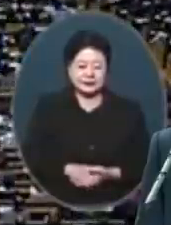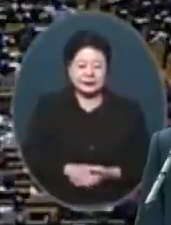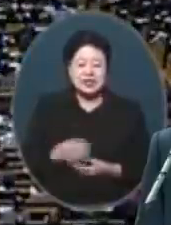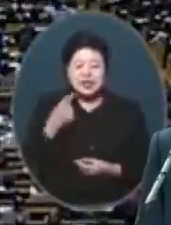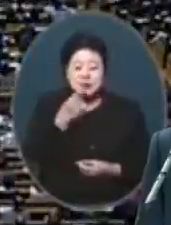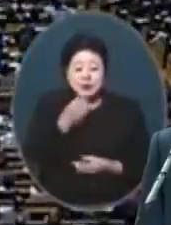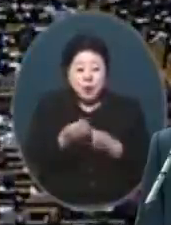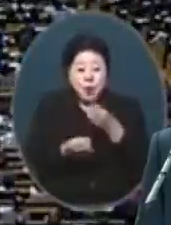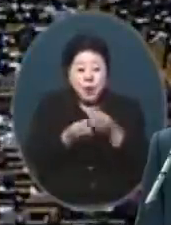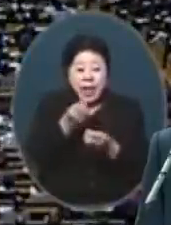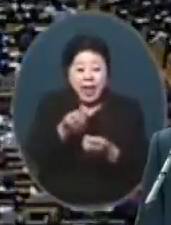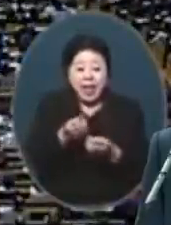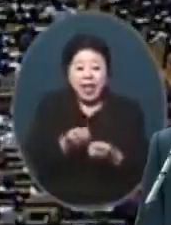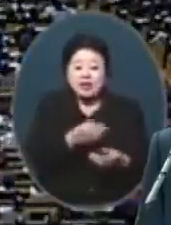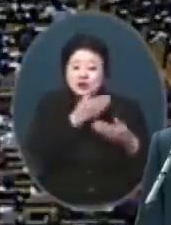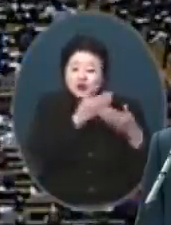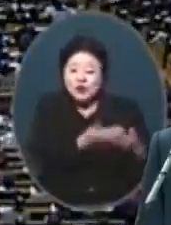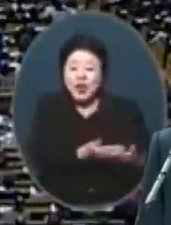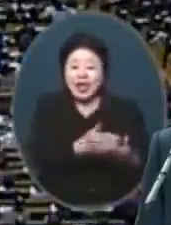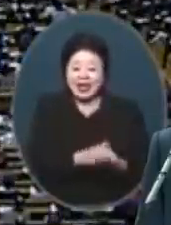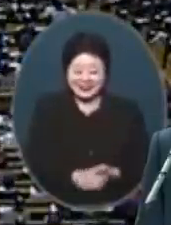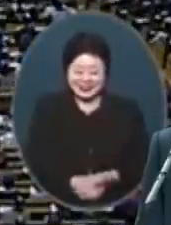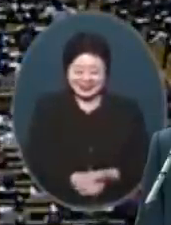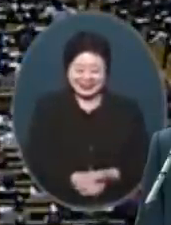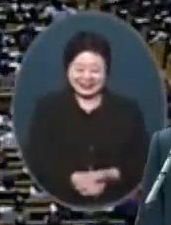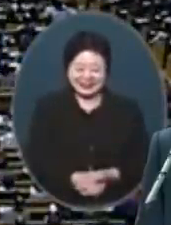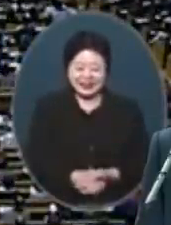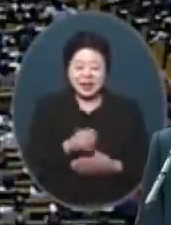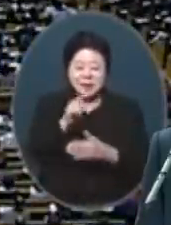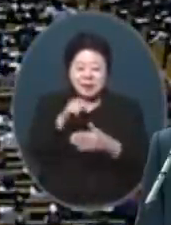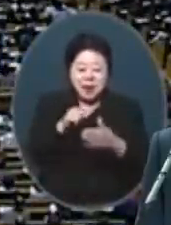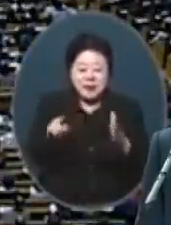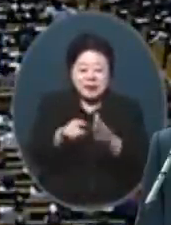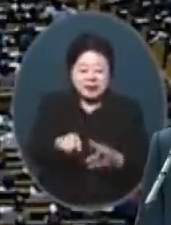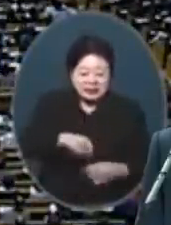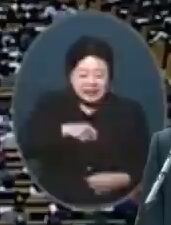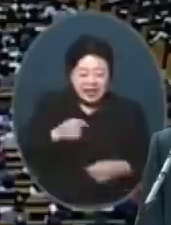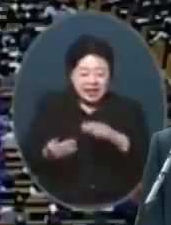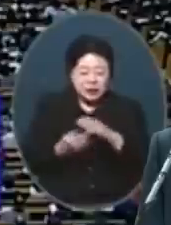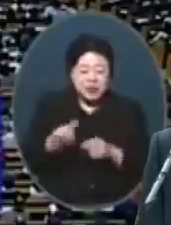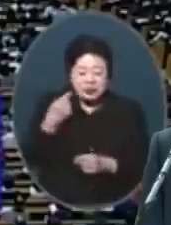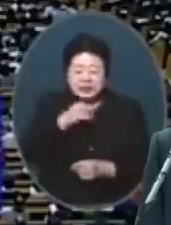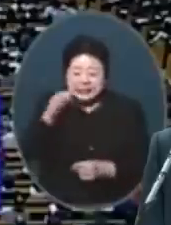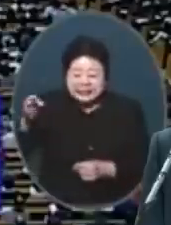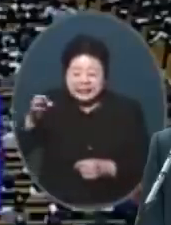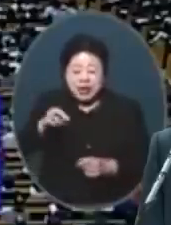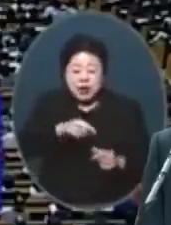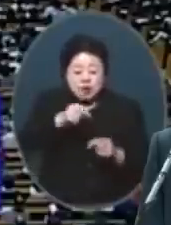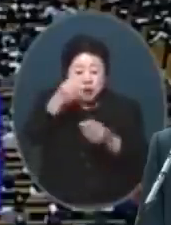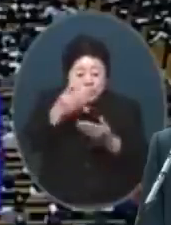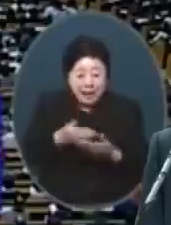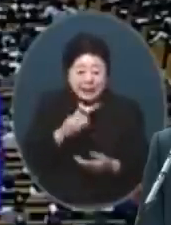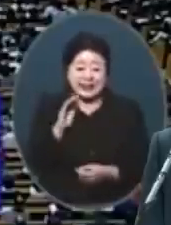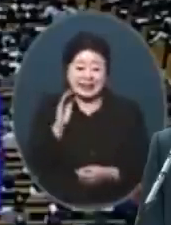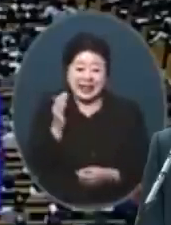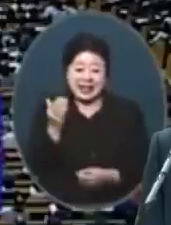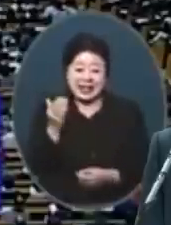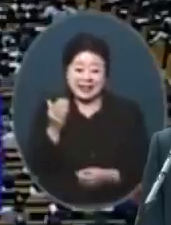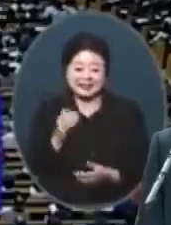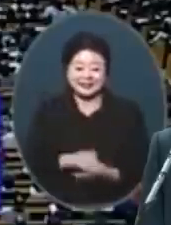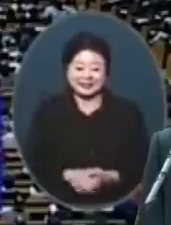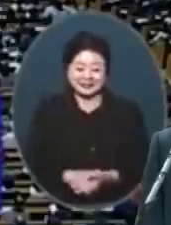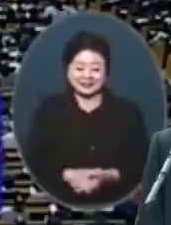입술의 고백은 그렇게 중요한 것입니다. 마음에 믿어 의에 이르고 입으로 시인하여 구원에 이르는 것입니다.